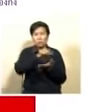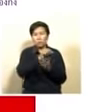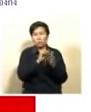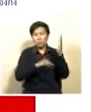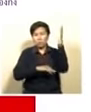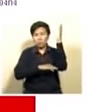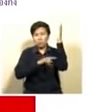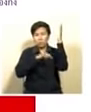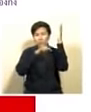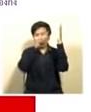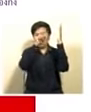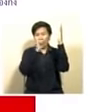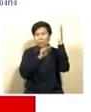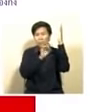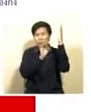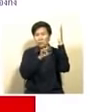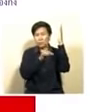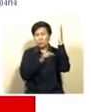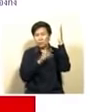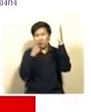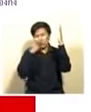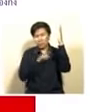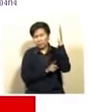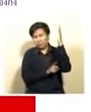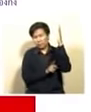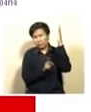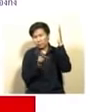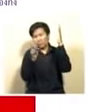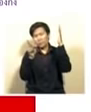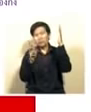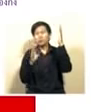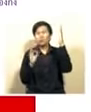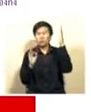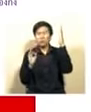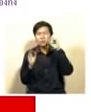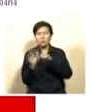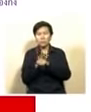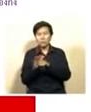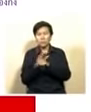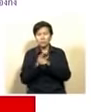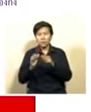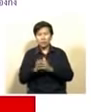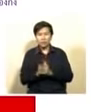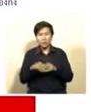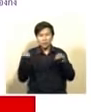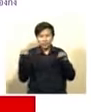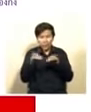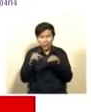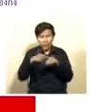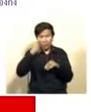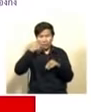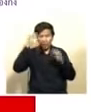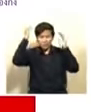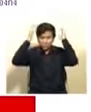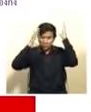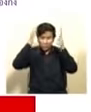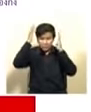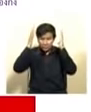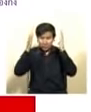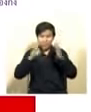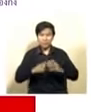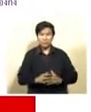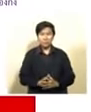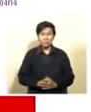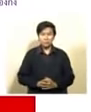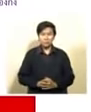นะครับก็อยู่ในระดับที่ใกล้เคียงกันนะครับแต่เราจะน้อยกว่าซะหน่อยหนึ่งครับแล้วต่อไปครับเป็นเรื่องของท